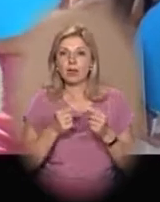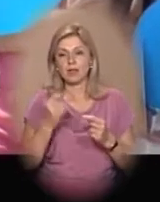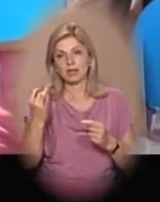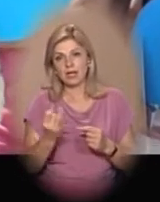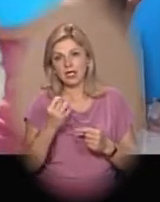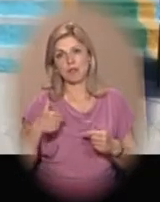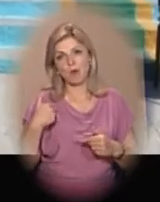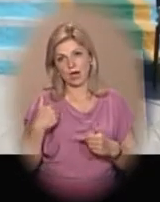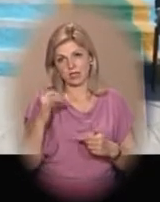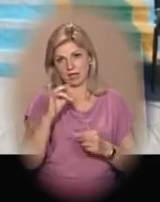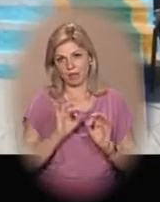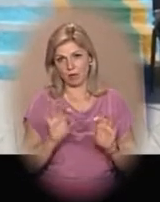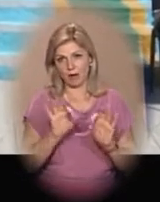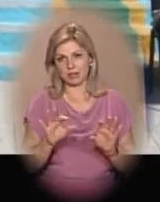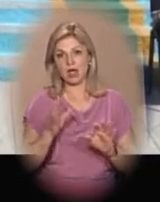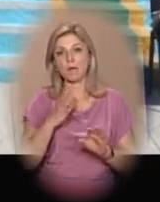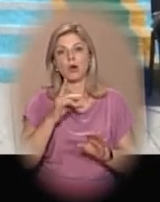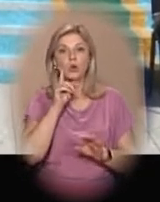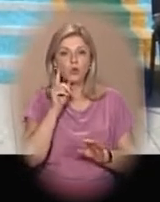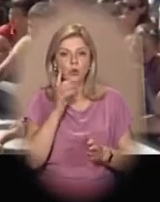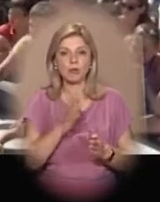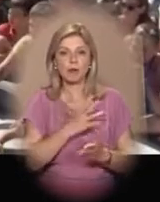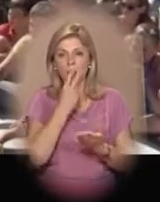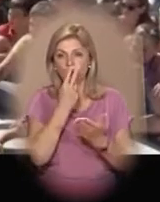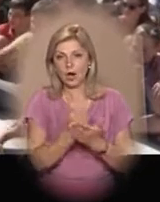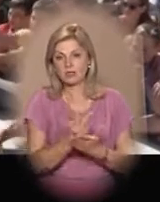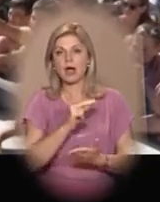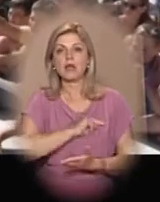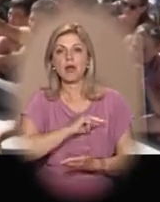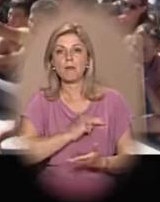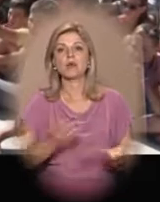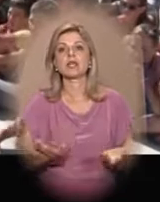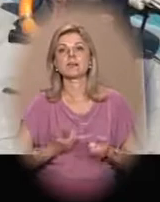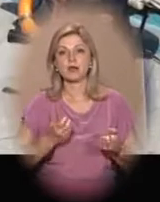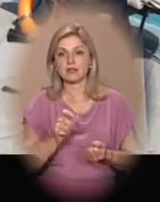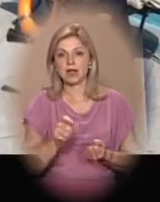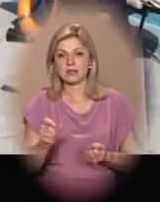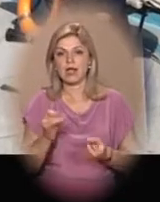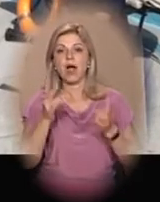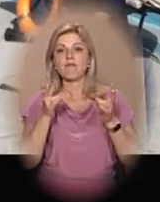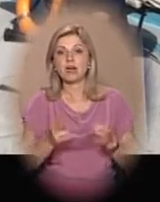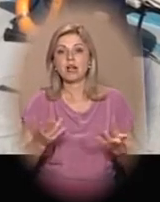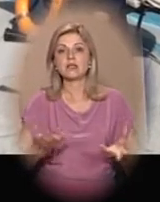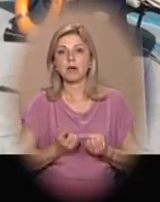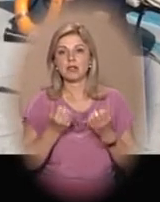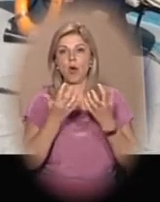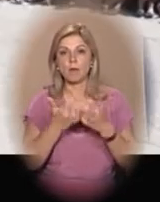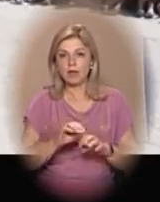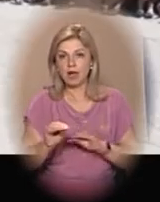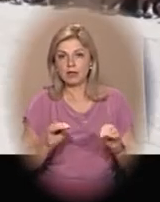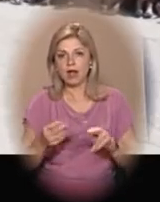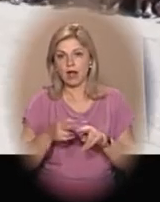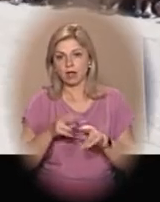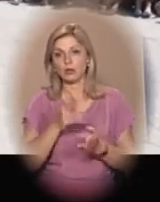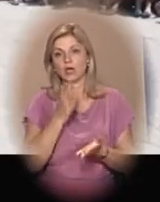інформацію. Вже традиційно юним глядачам було продемонстровано елемент роботи рятувальників та аварійно-рятувальне обладнання, яке є на